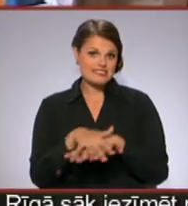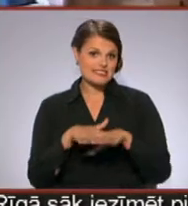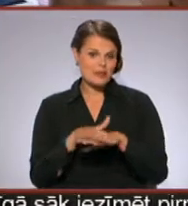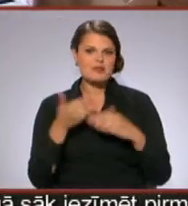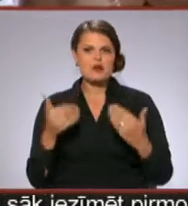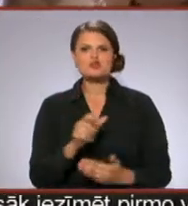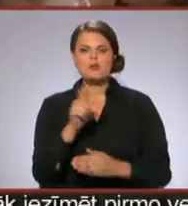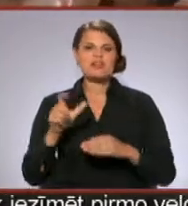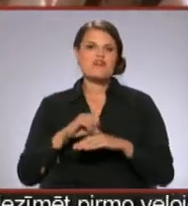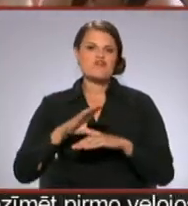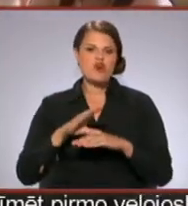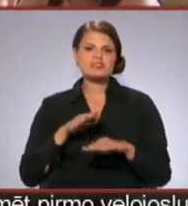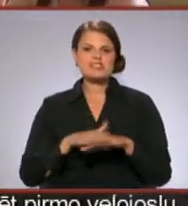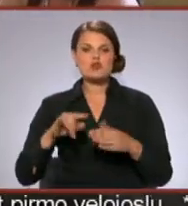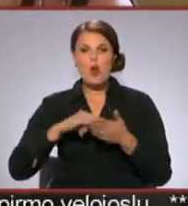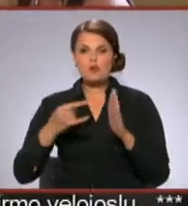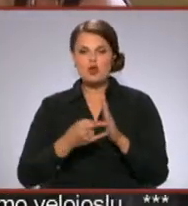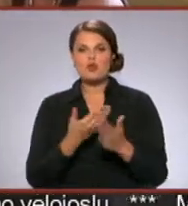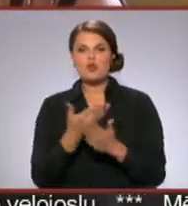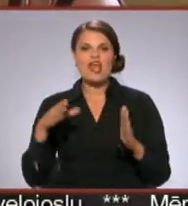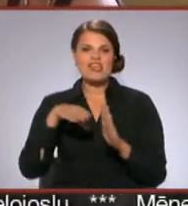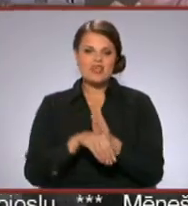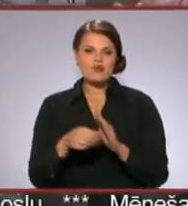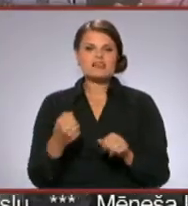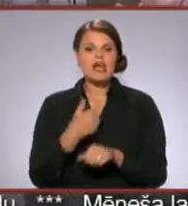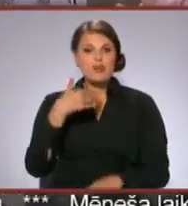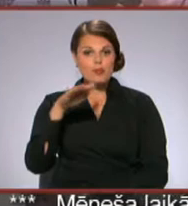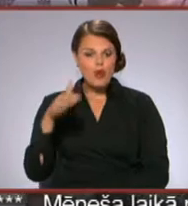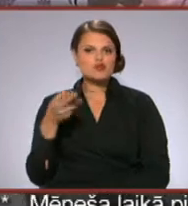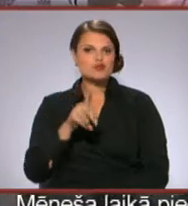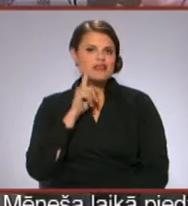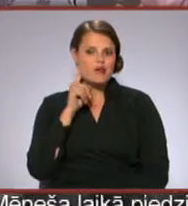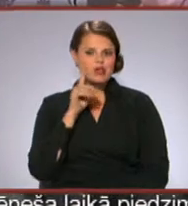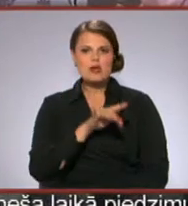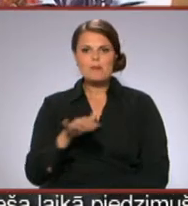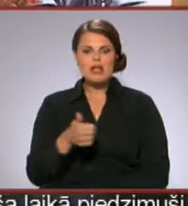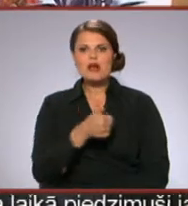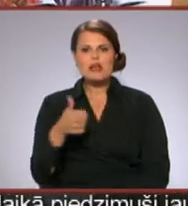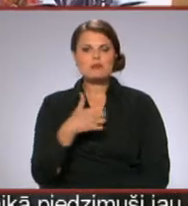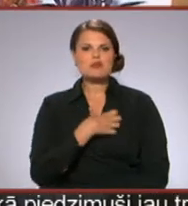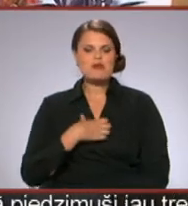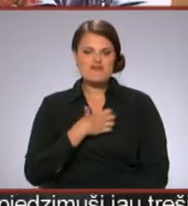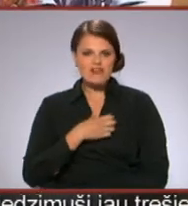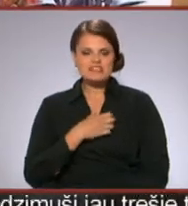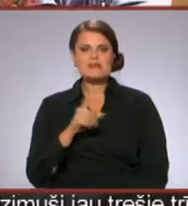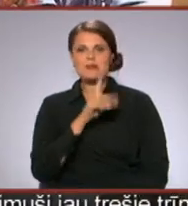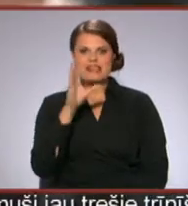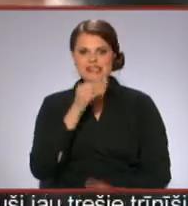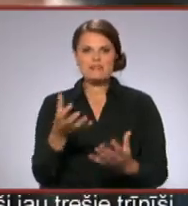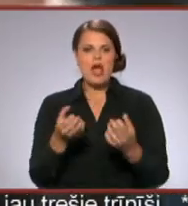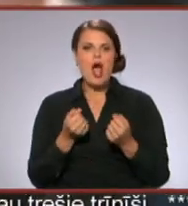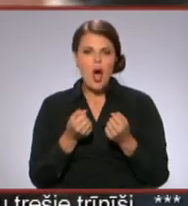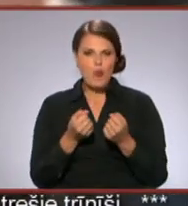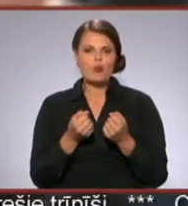Šobrīd fonds īsteno projektu, kur ietvaros gan pieaugušajiem, gan arī bērniem un jauniešiem ar īpašām vajadzībām, ir iespēja apgūt dažādas prasmes